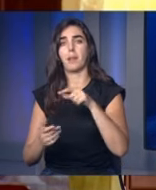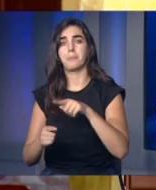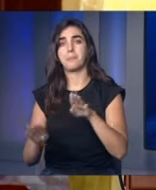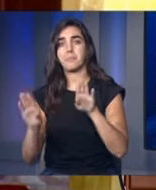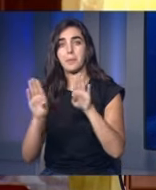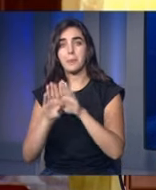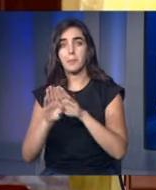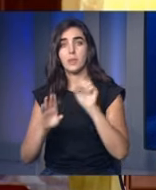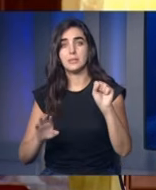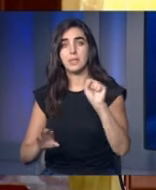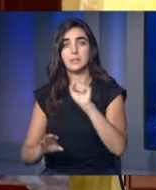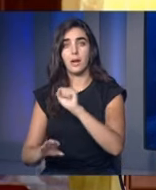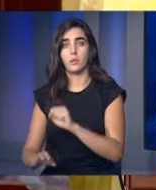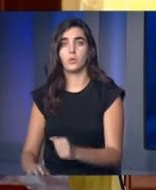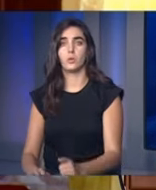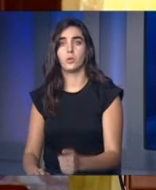إننا ندعوهم